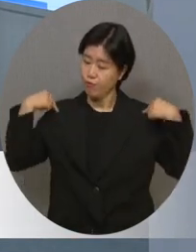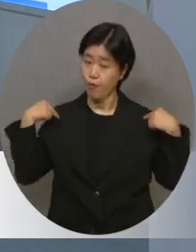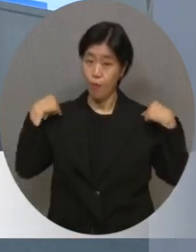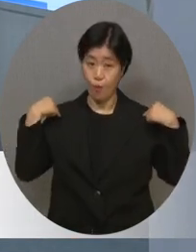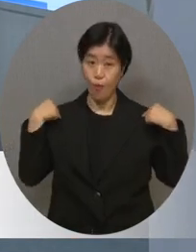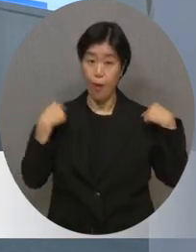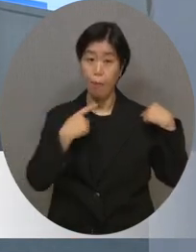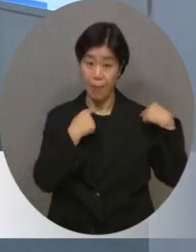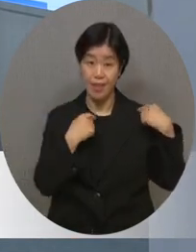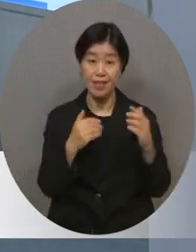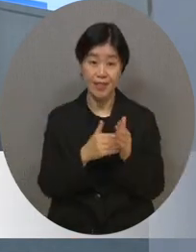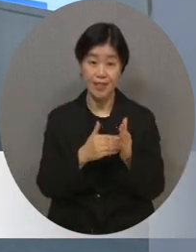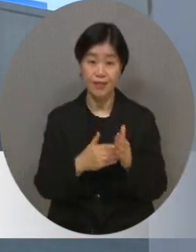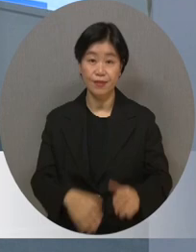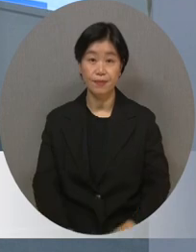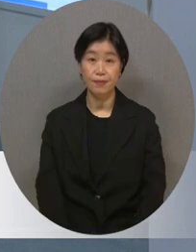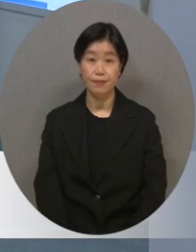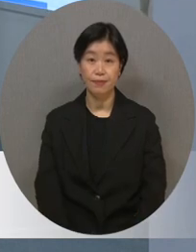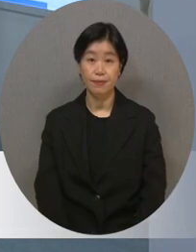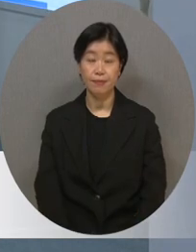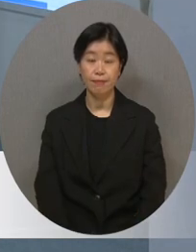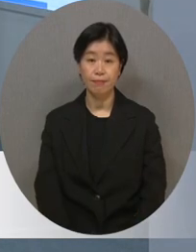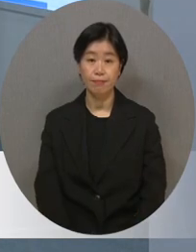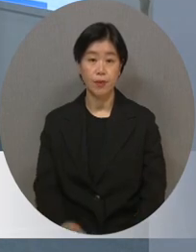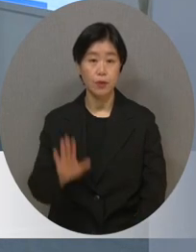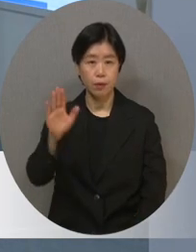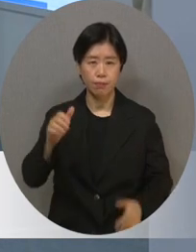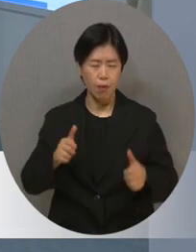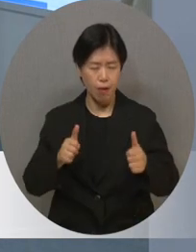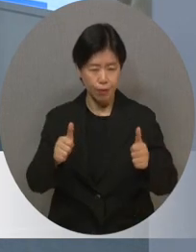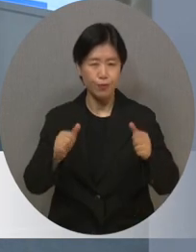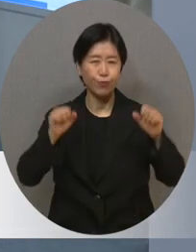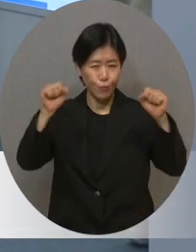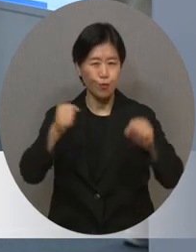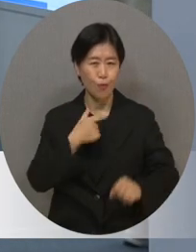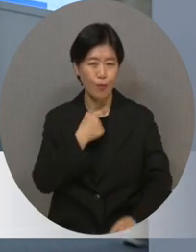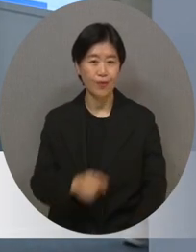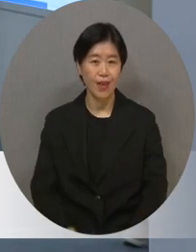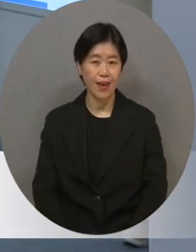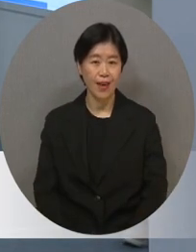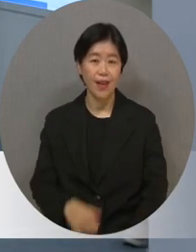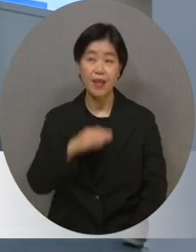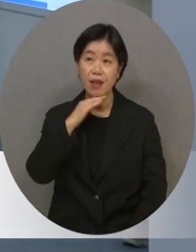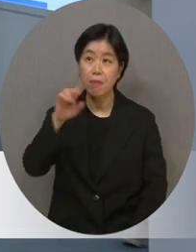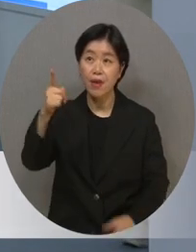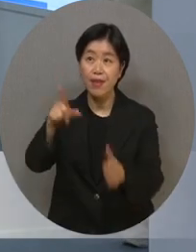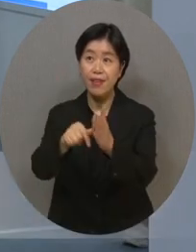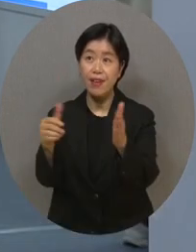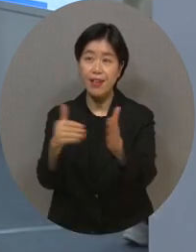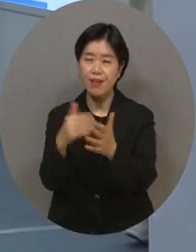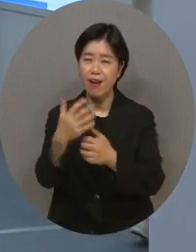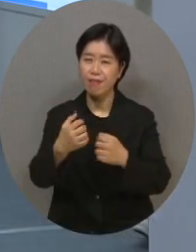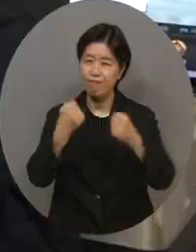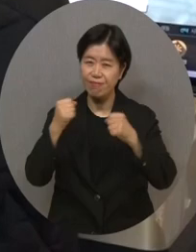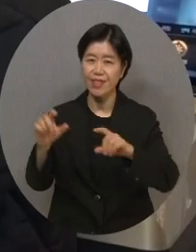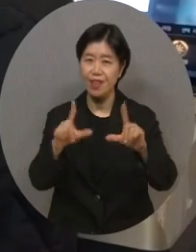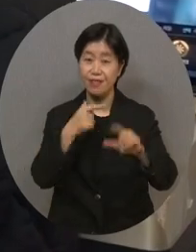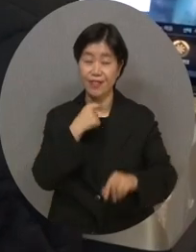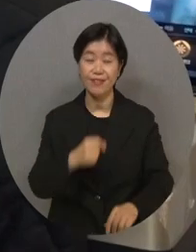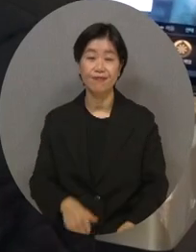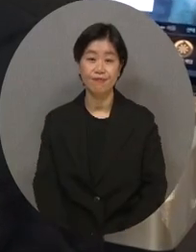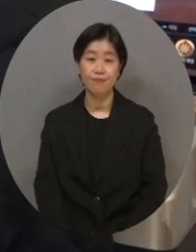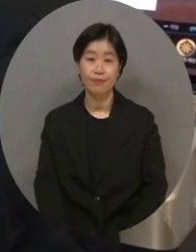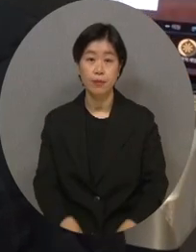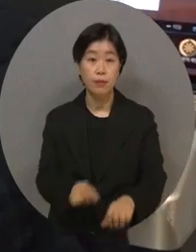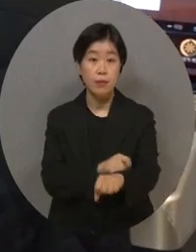거. 그거 한번 해봤어요. 열심히 운동할 겁니다. 100세까지 건강하게 살 겁니다.